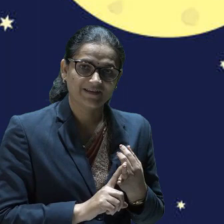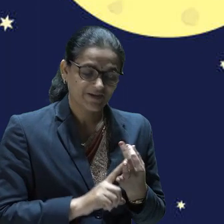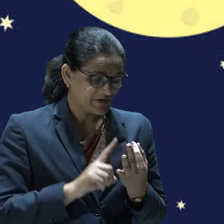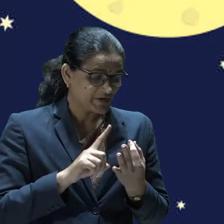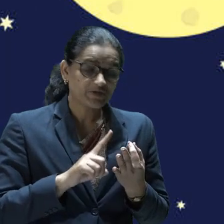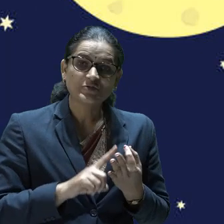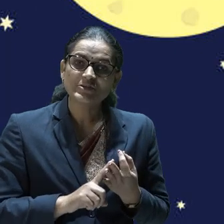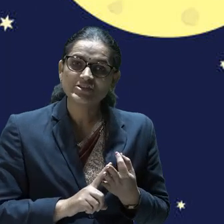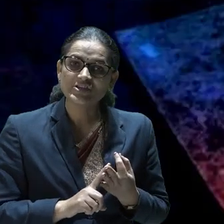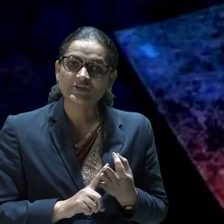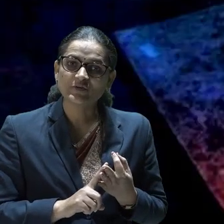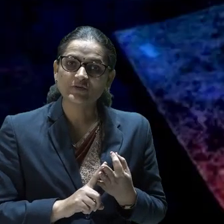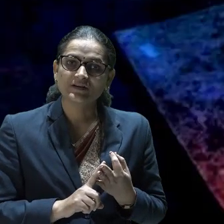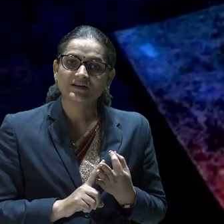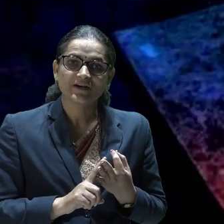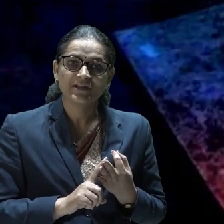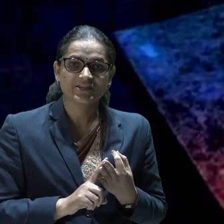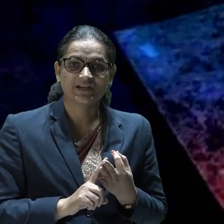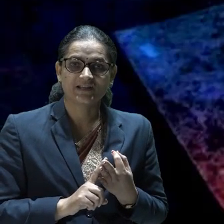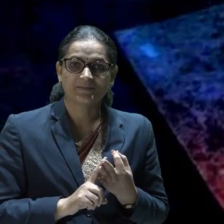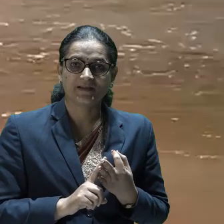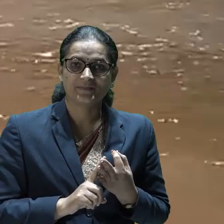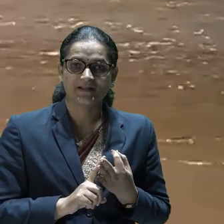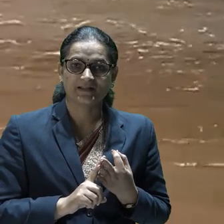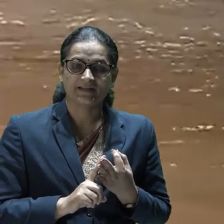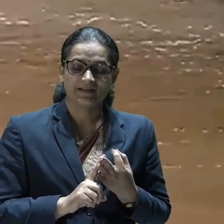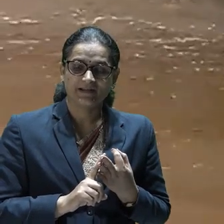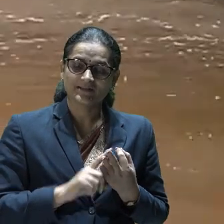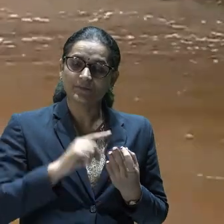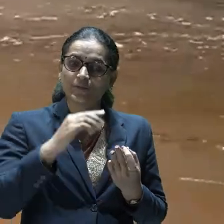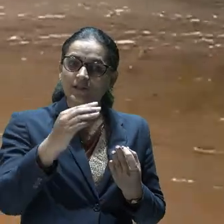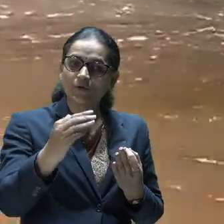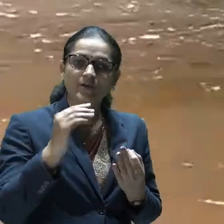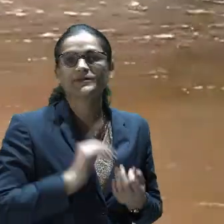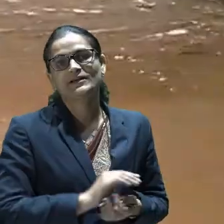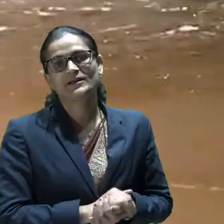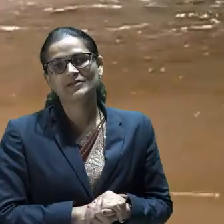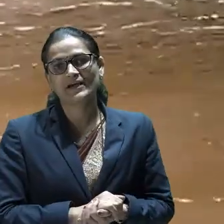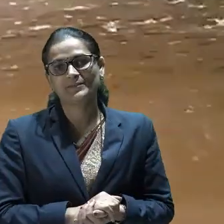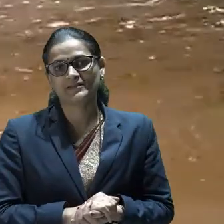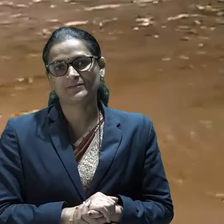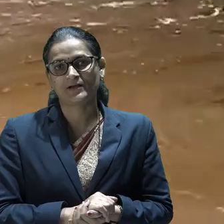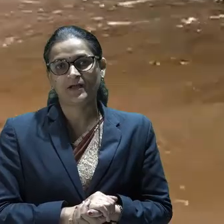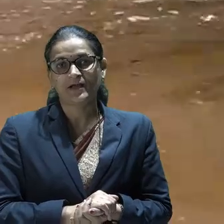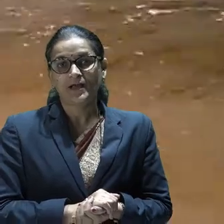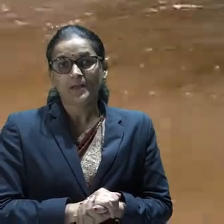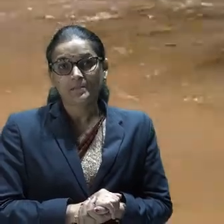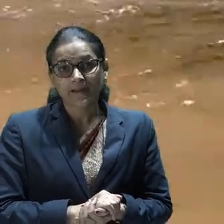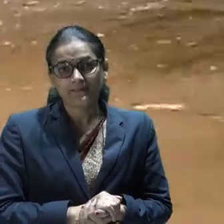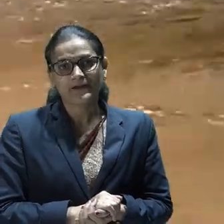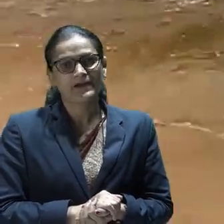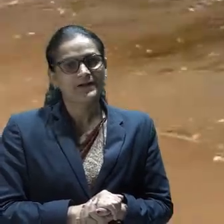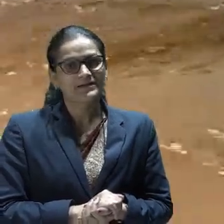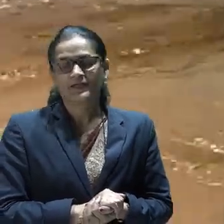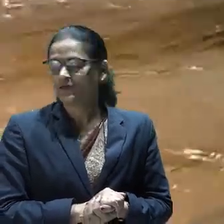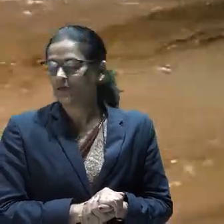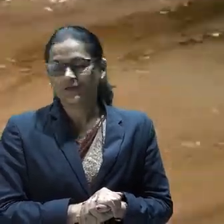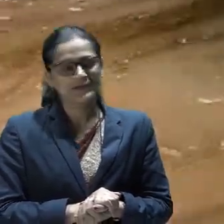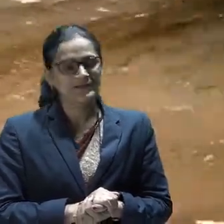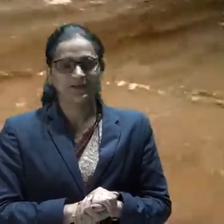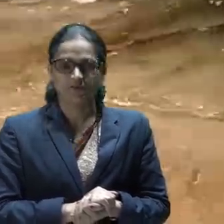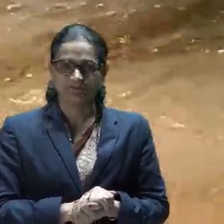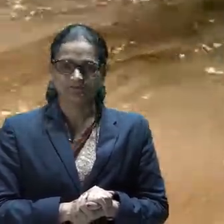चांदणे तुळशीकडून कवीला शिकायला मिळालेलं आहे, आता पुढील ओळीमध्ये कवी काय म्हणतात पहा।